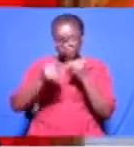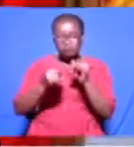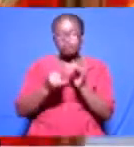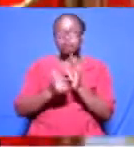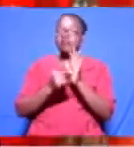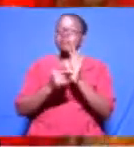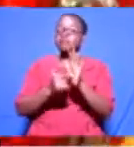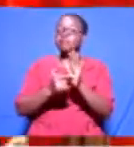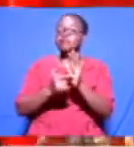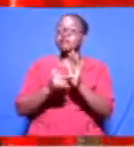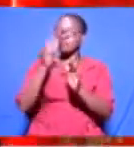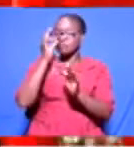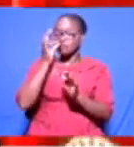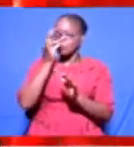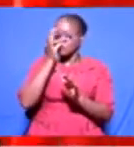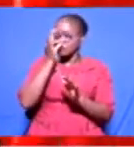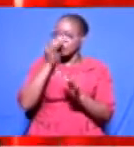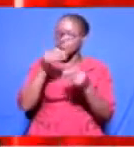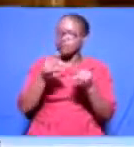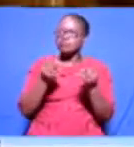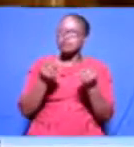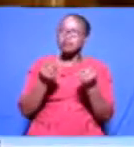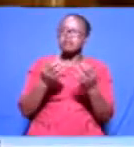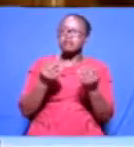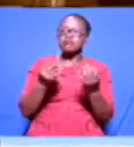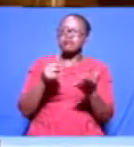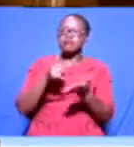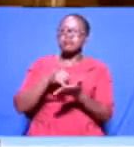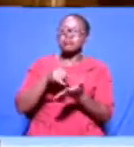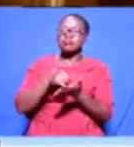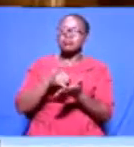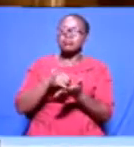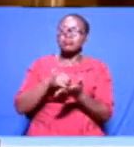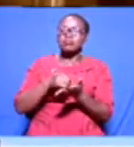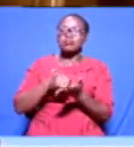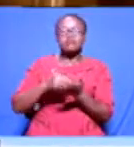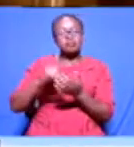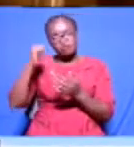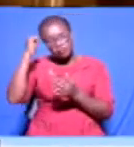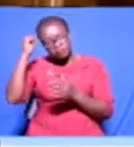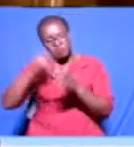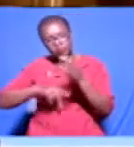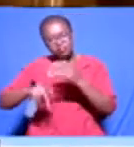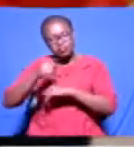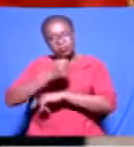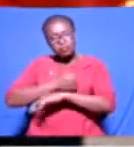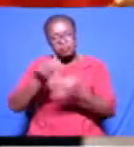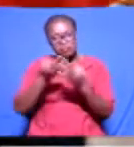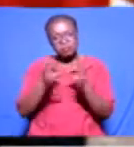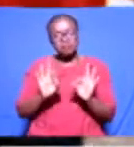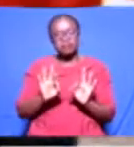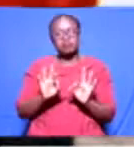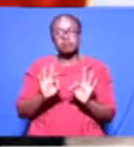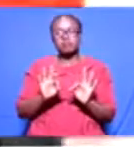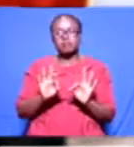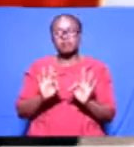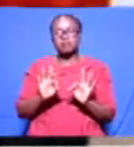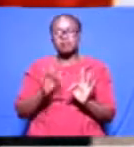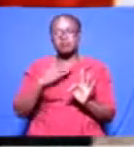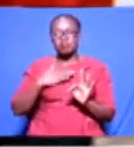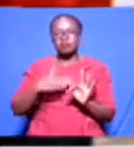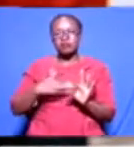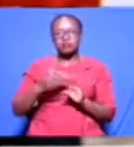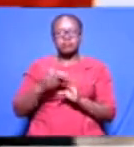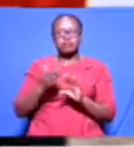kiongozi huyo aliyetekeleza mengi, ikiwa ni pamoja na kuanzisha elimu ya shule ya msingi bila malipo. Mwili wa aliyekuwa rais hayati